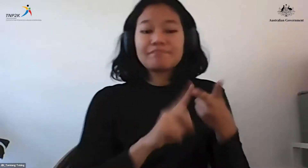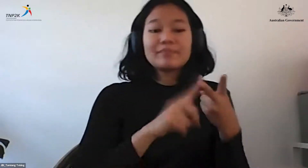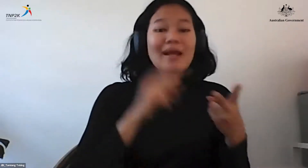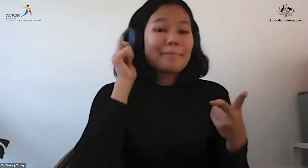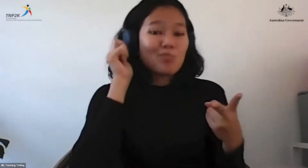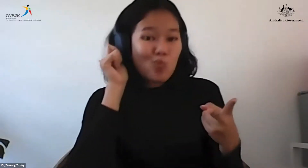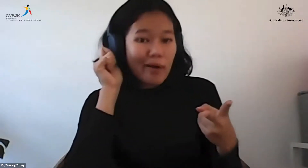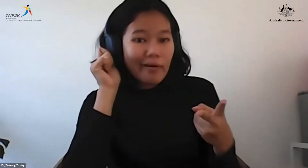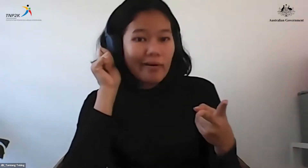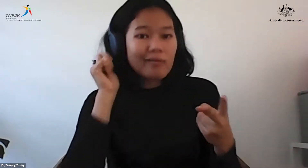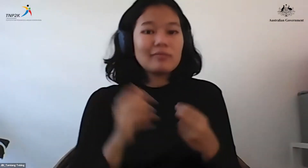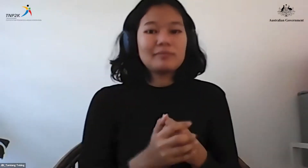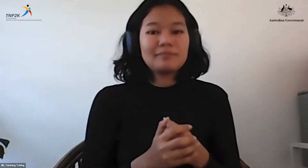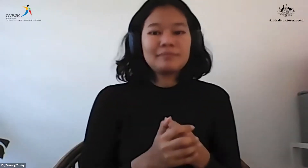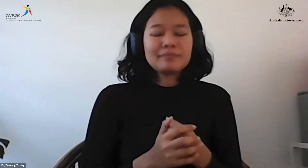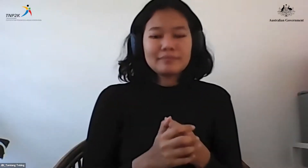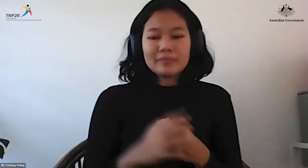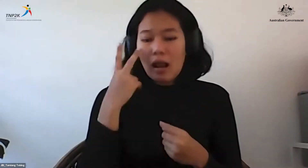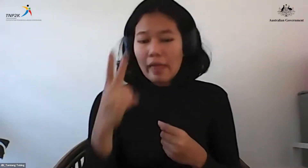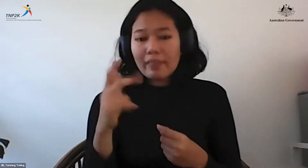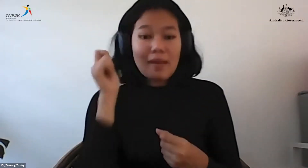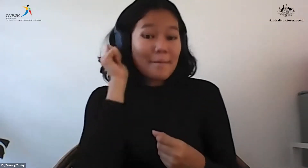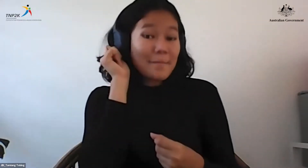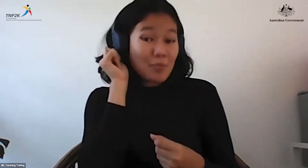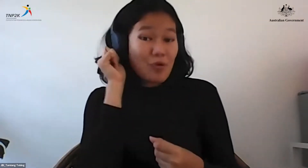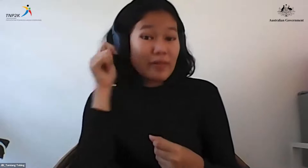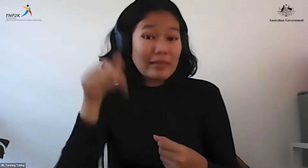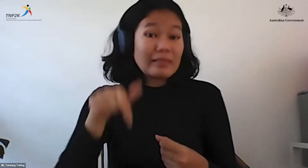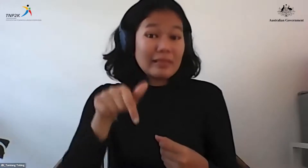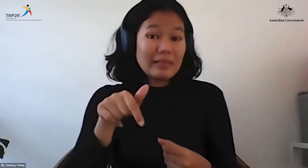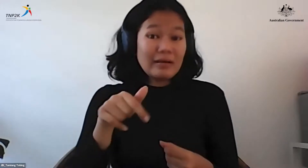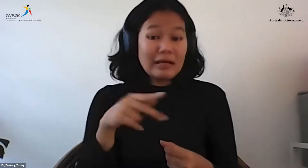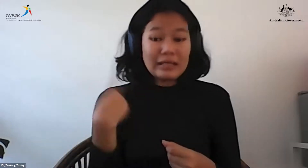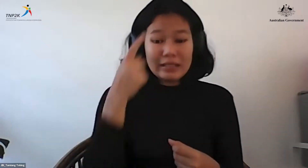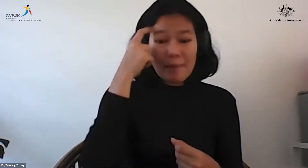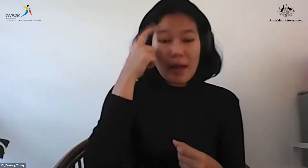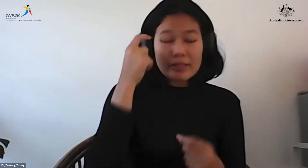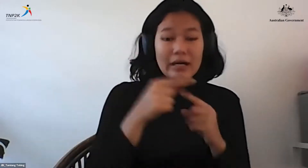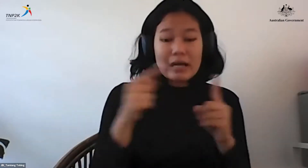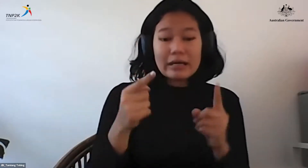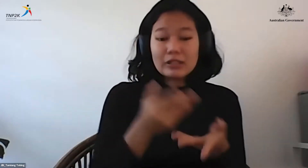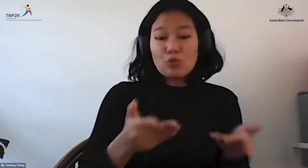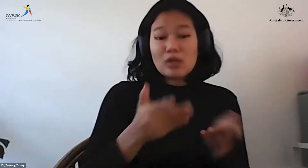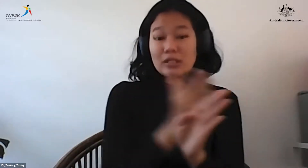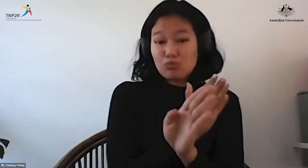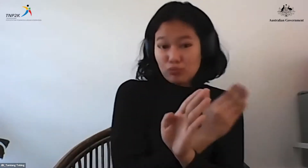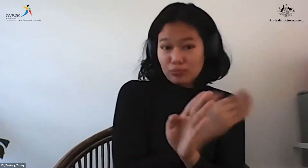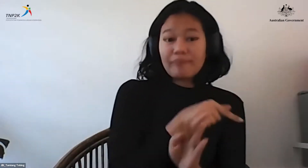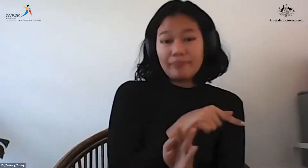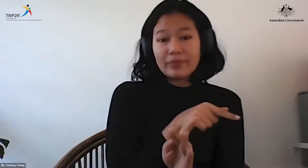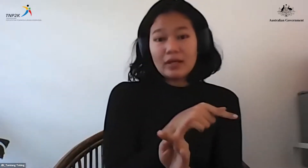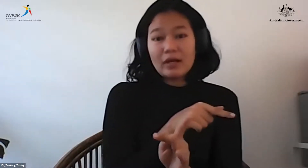perempuan ini dalam situasi kita belajar dari krisis-krisis sebelumnya, ya, selalu